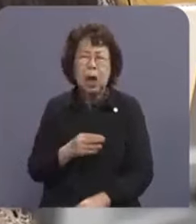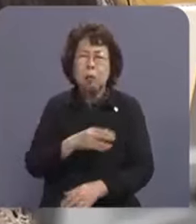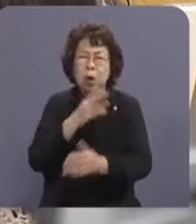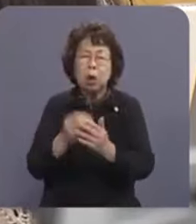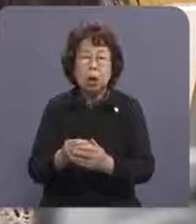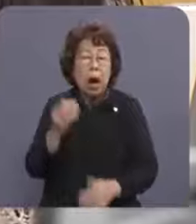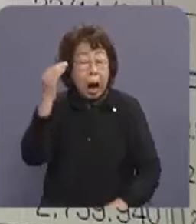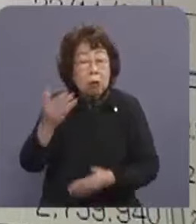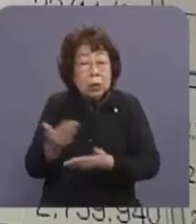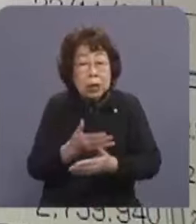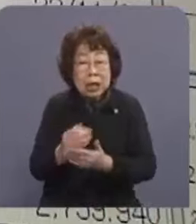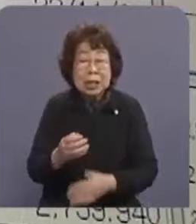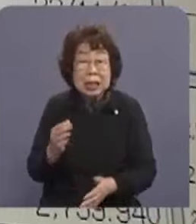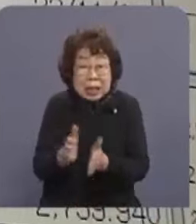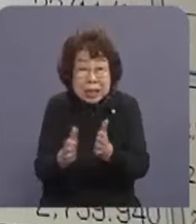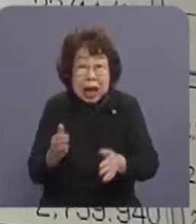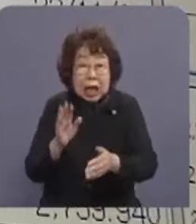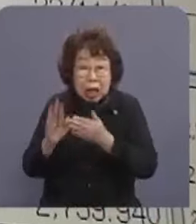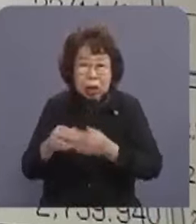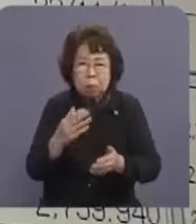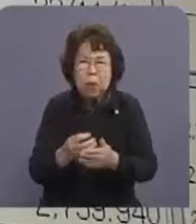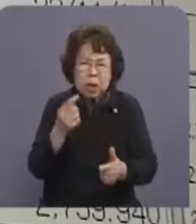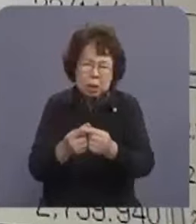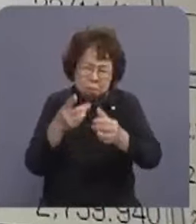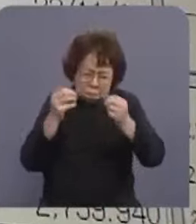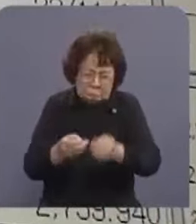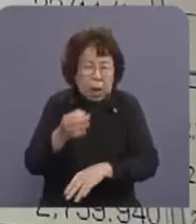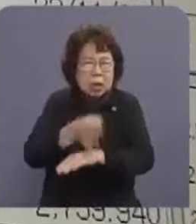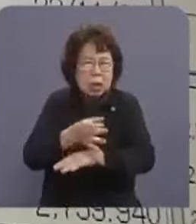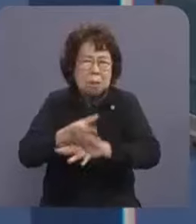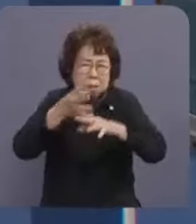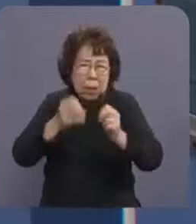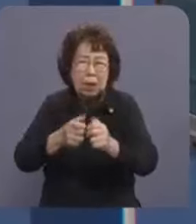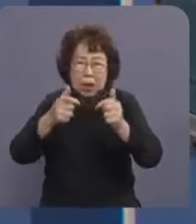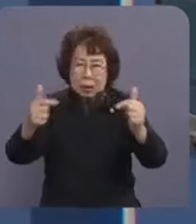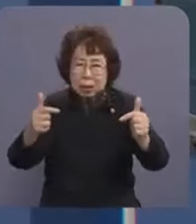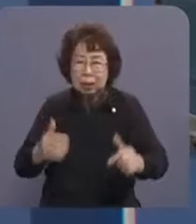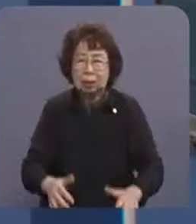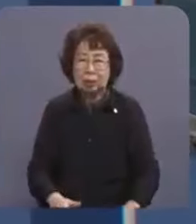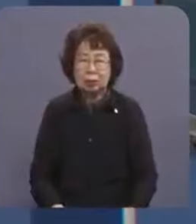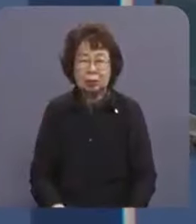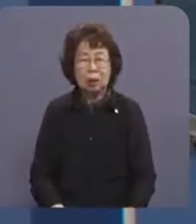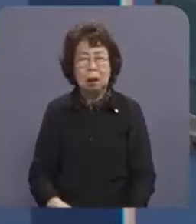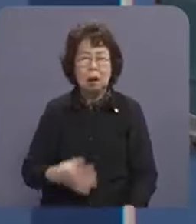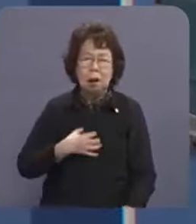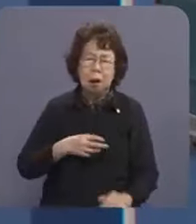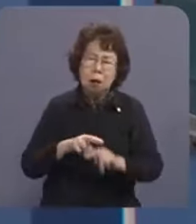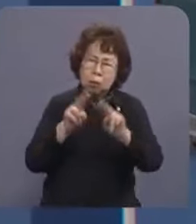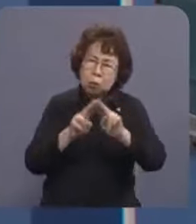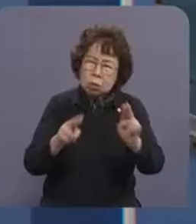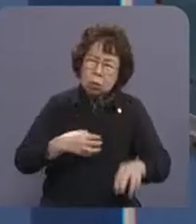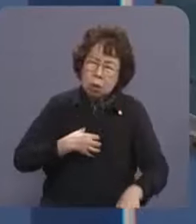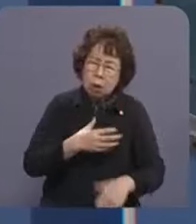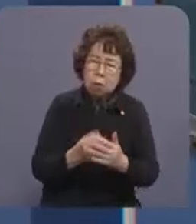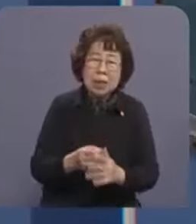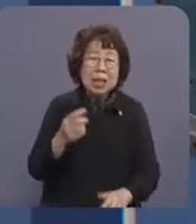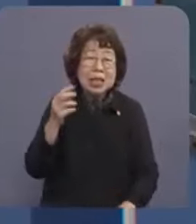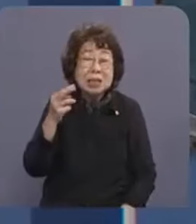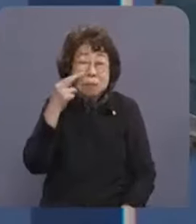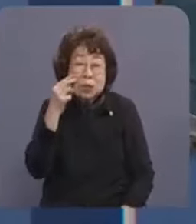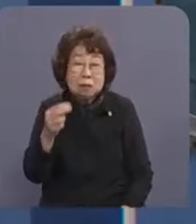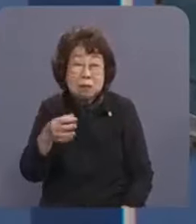한국거래소 시장 개장 이후 최대를 기록했습니다 국제정세의 불안과 미국 금리인하 시기에 대한